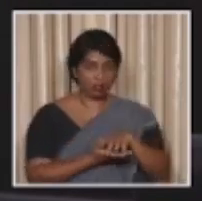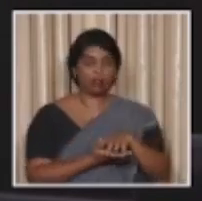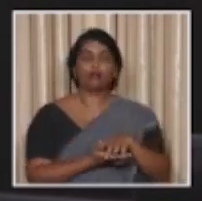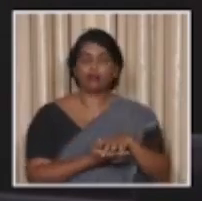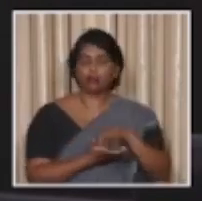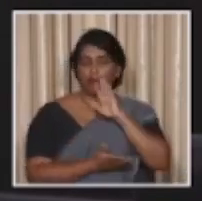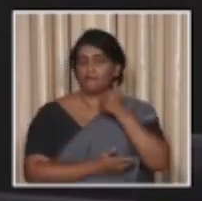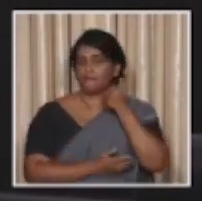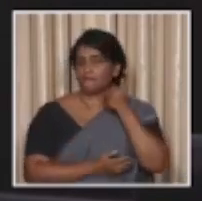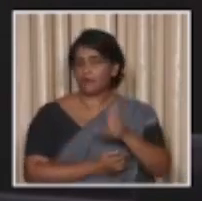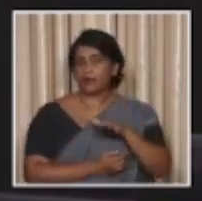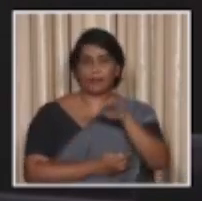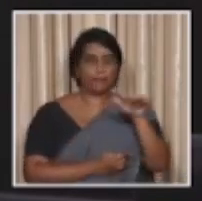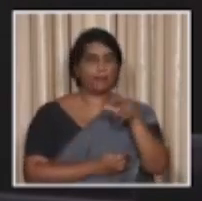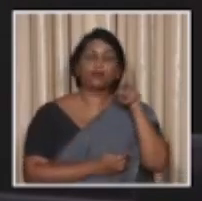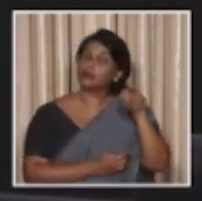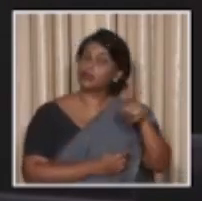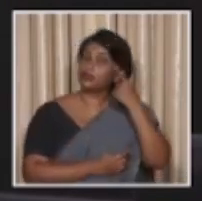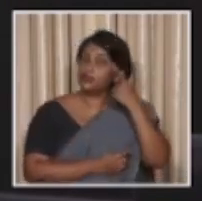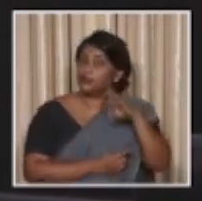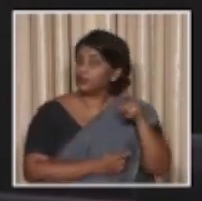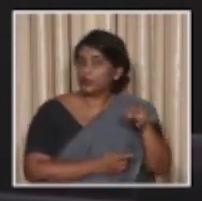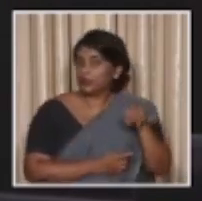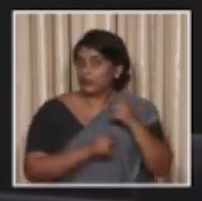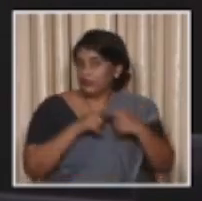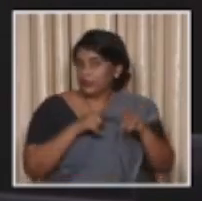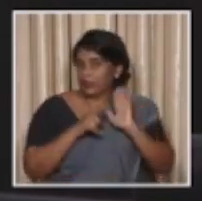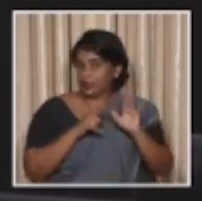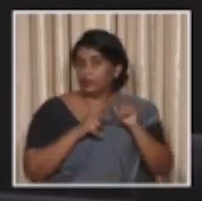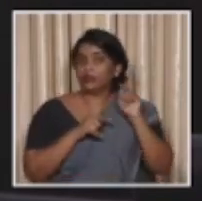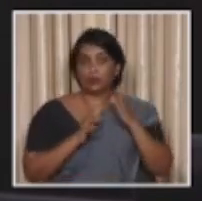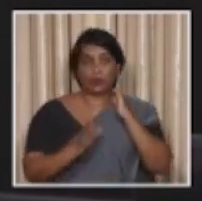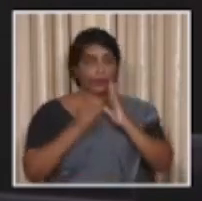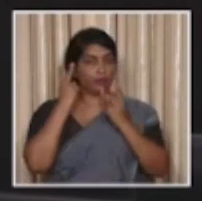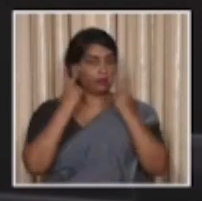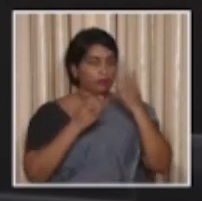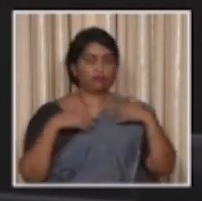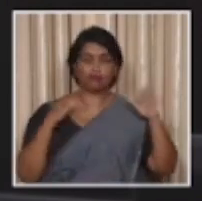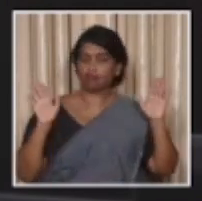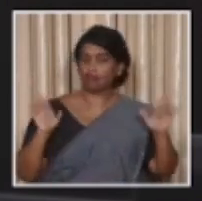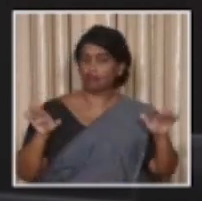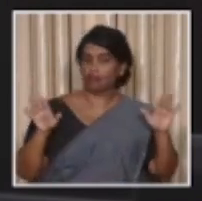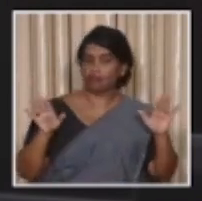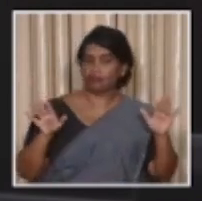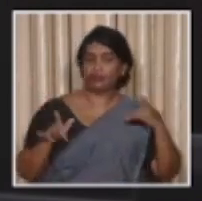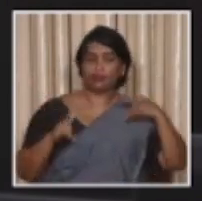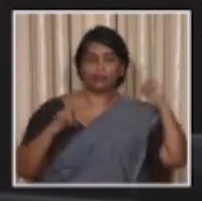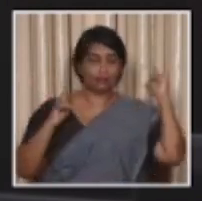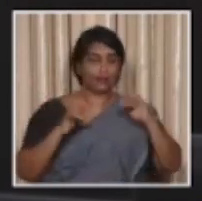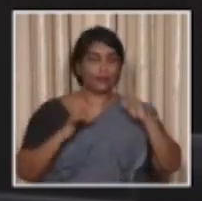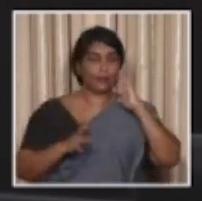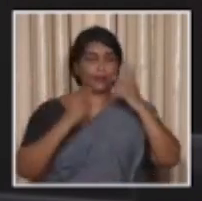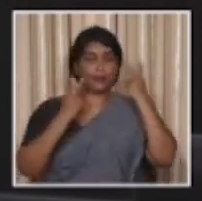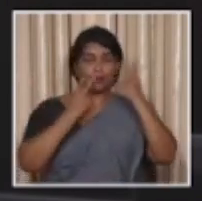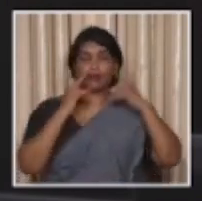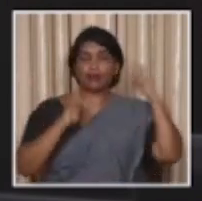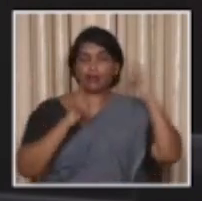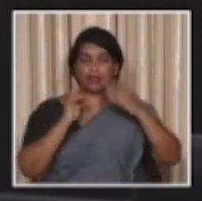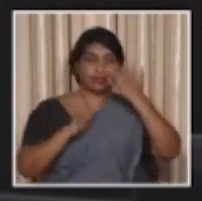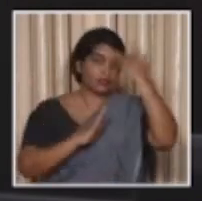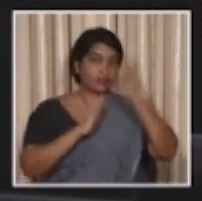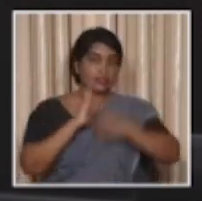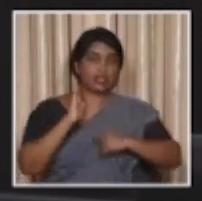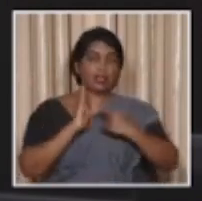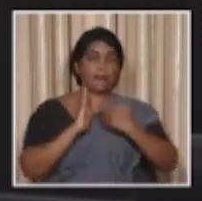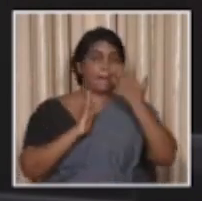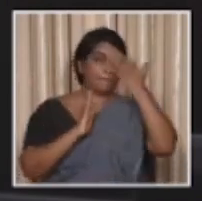අතිශයින් වැදගත් ප්‍රදේශයක්. ඒ විතරක් නෙවෙයි, අපි දන්නවා සංචාරක පක්ෂීන් ලංකාවට යාපනයේ මන්නාරම ප්‍රදේශයෙන් ඇතුළු